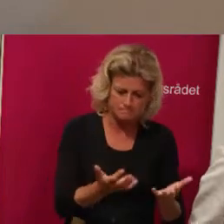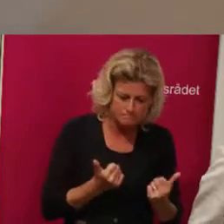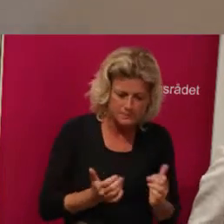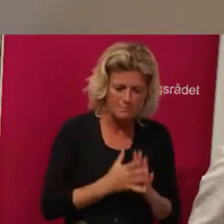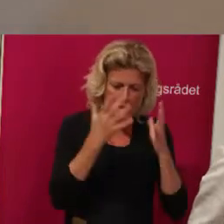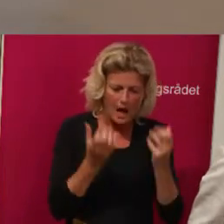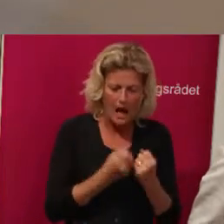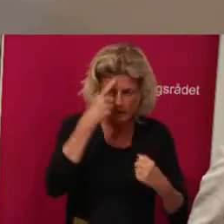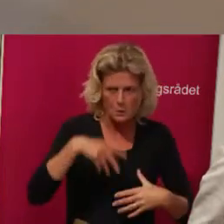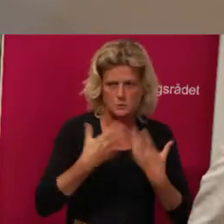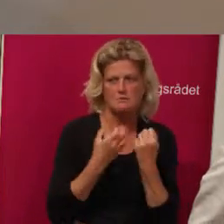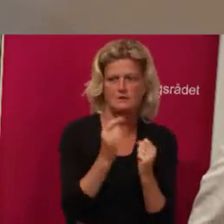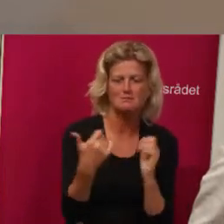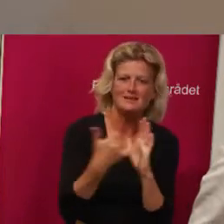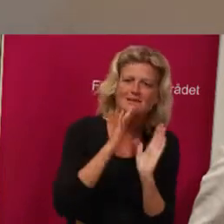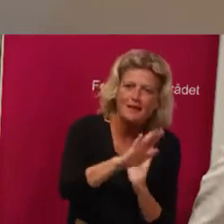regionala kulturplanen.